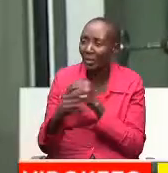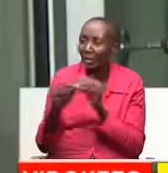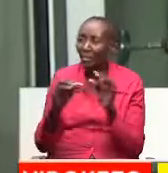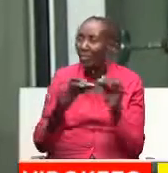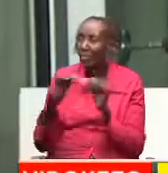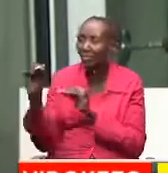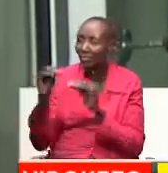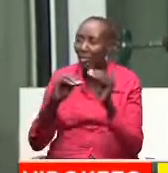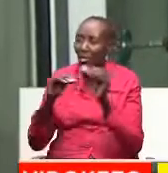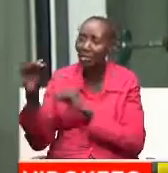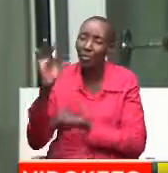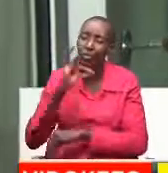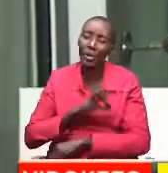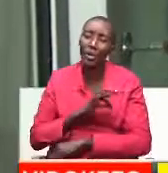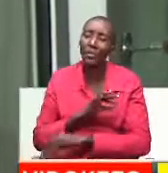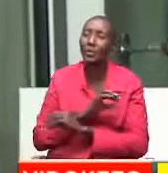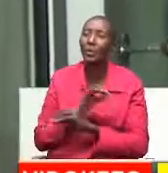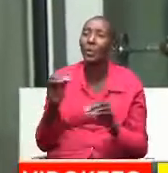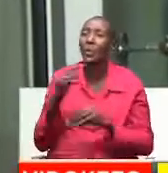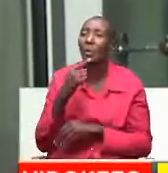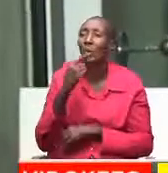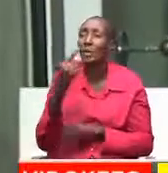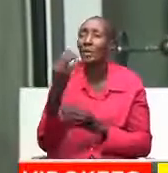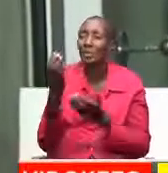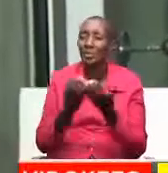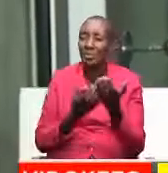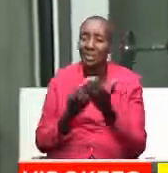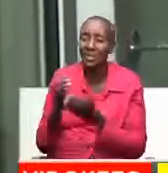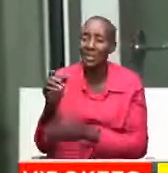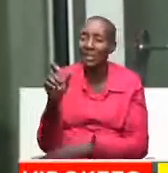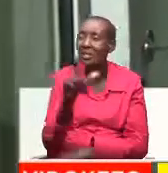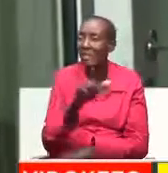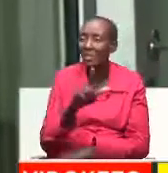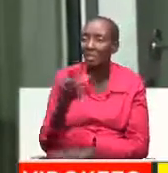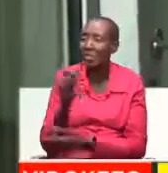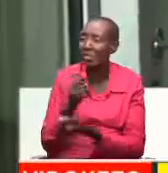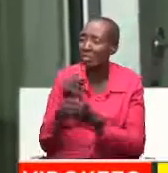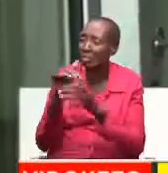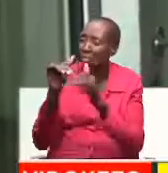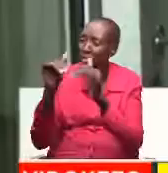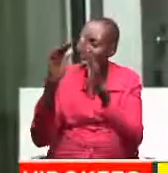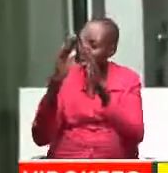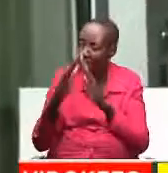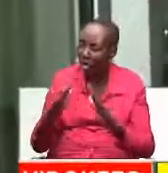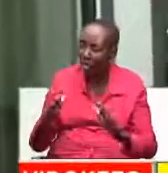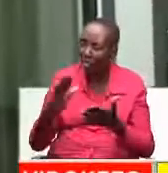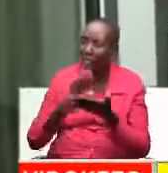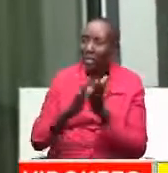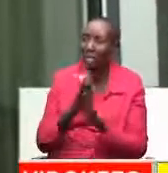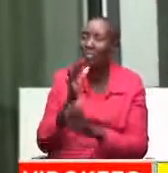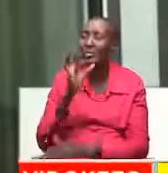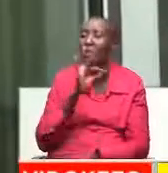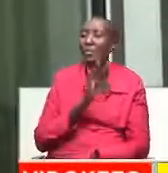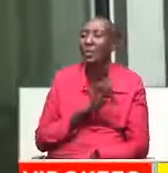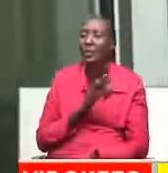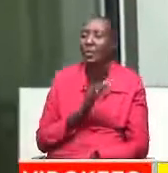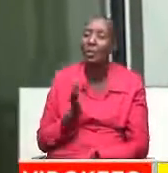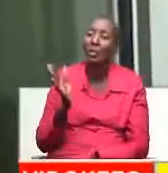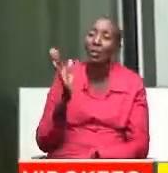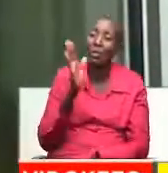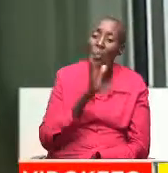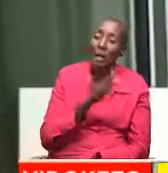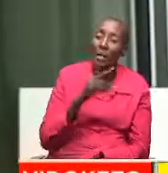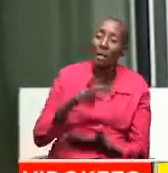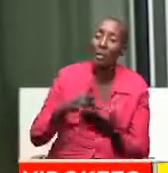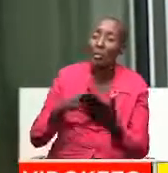kukosa pesa. Wanasema biashara iko chini na hawezi wakakaa nyumba bila kujilipa. Wanarudi kwa mfuko, wanatoa